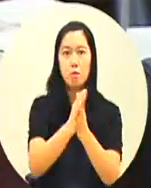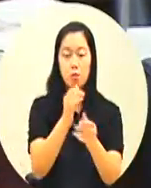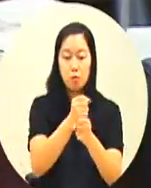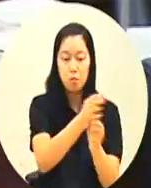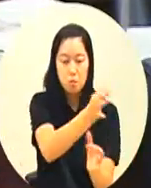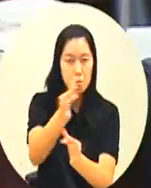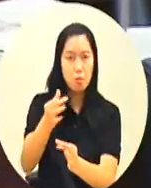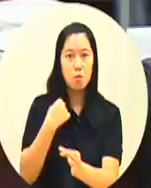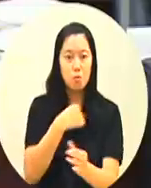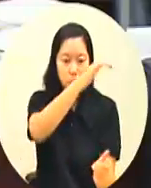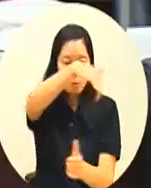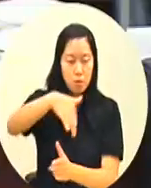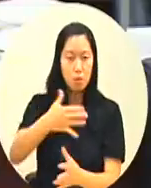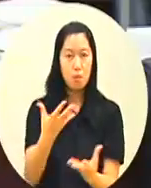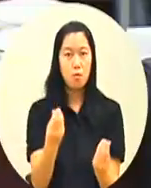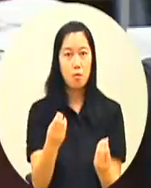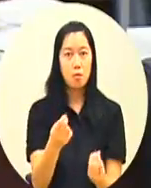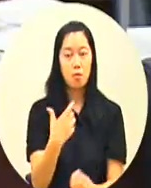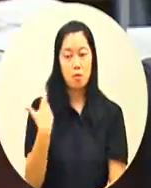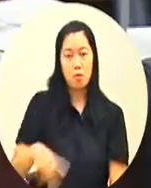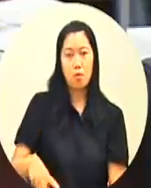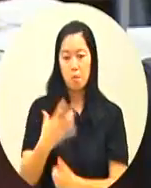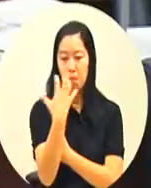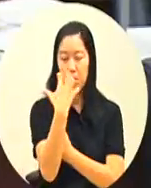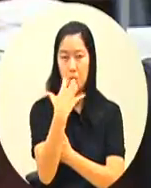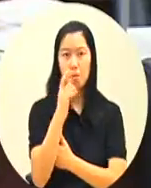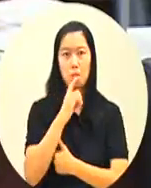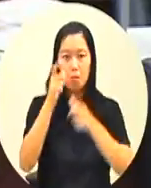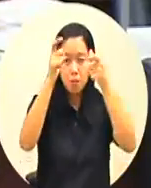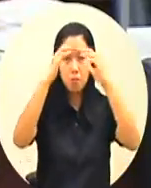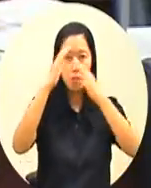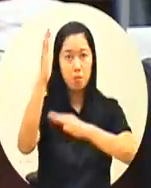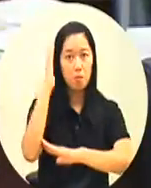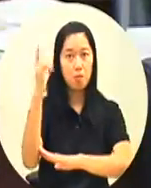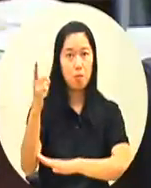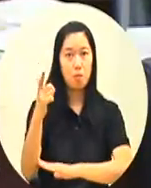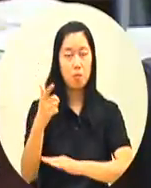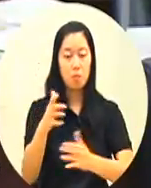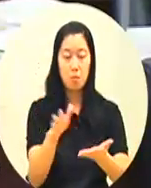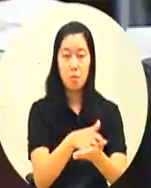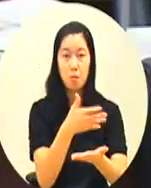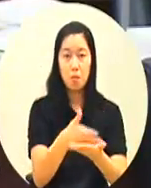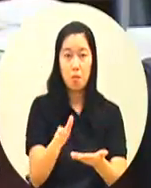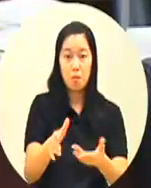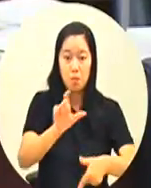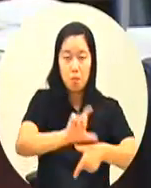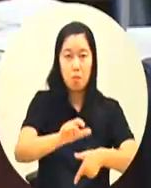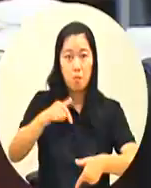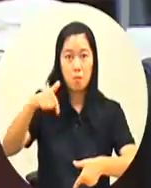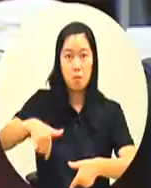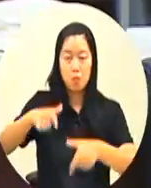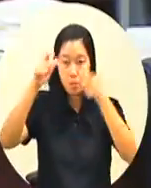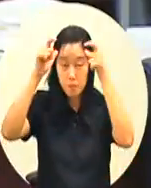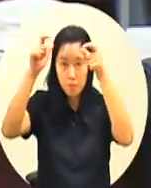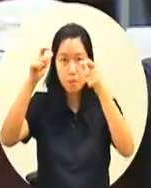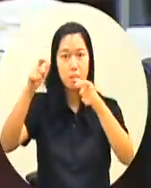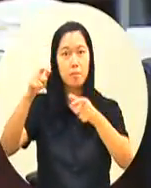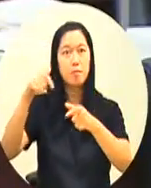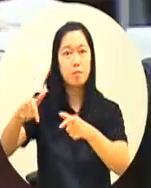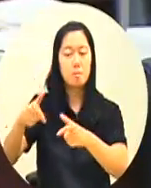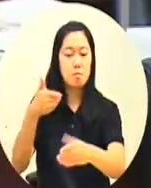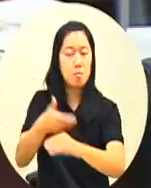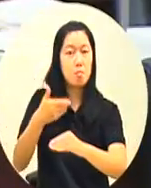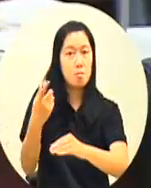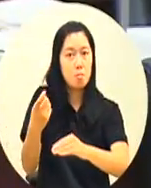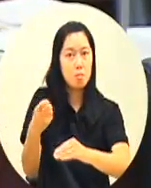叫你来你不来，然后再骂说高雄市政府不让悠游卡可以在高雄顺利使用，我觉得这是非常的偏颇也不